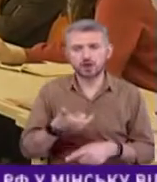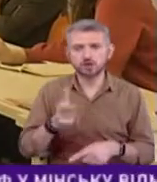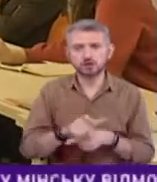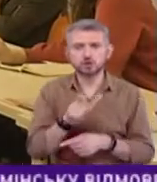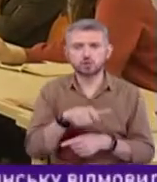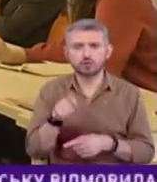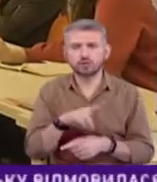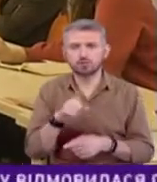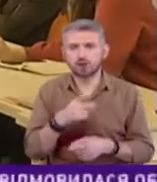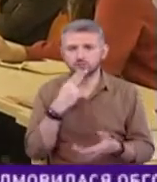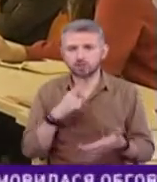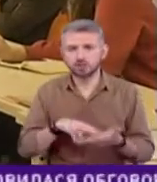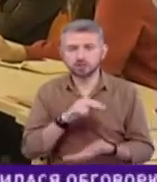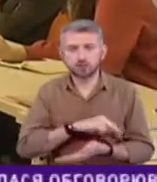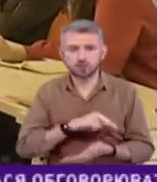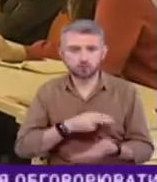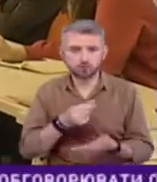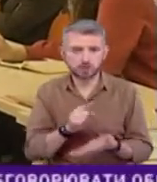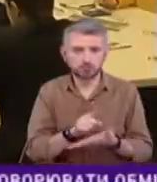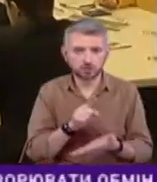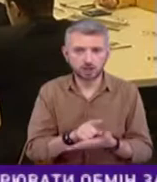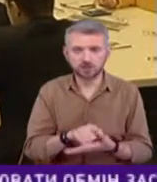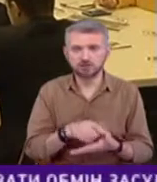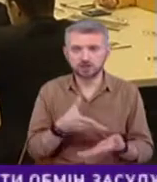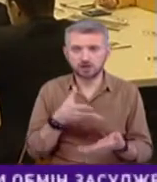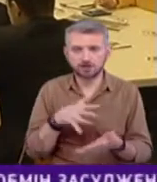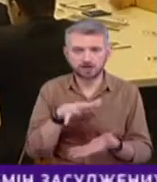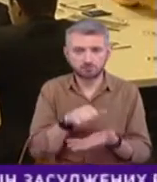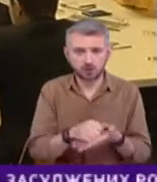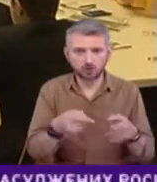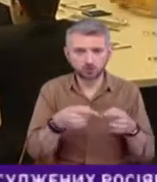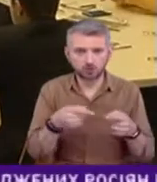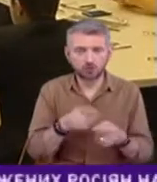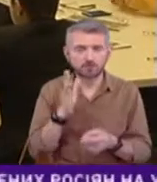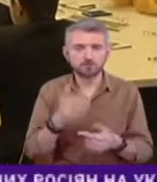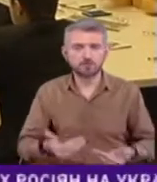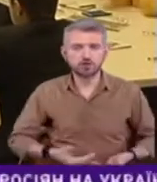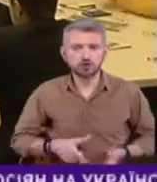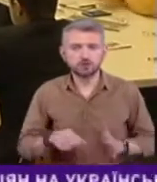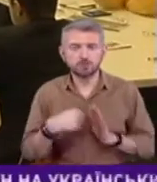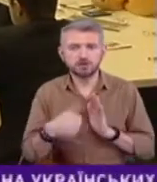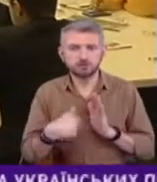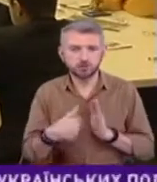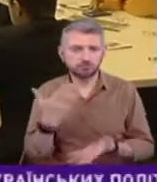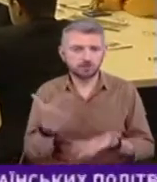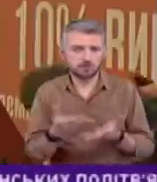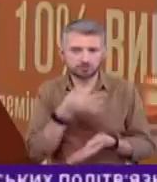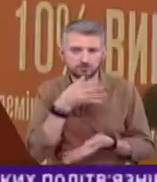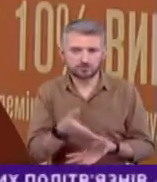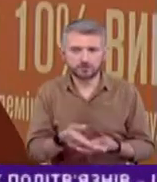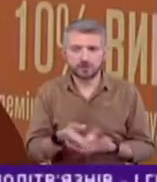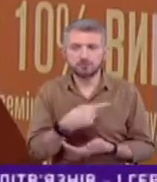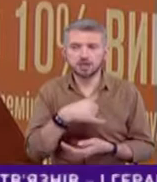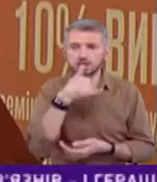громадян без прописки працюють, платять податки, винаймають житло. Тож перспектива жити з безпритульними навряд чи їх привабить. Ми